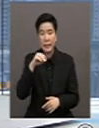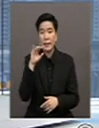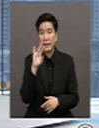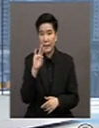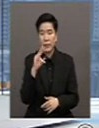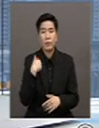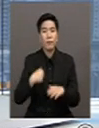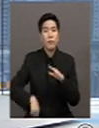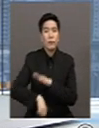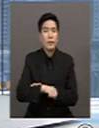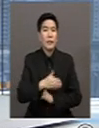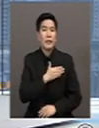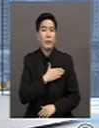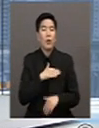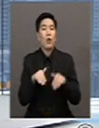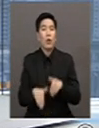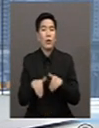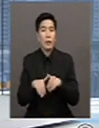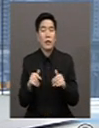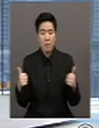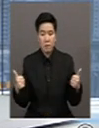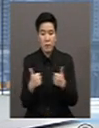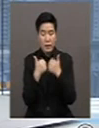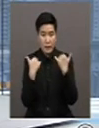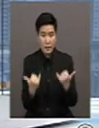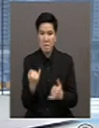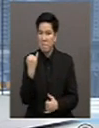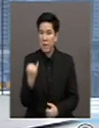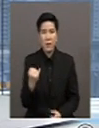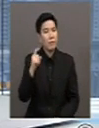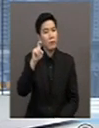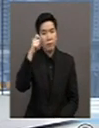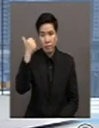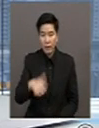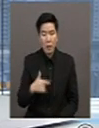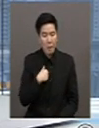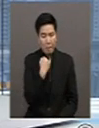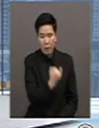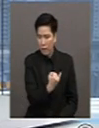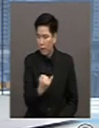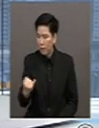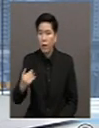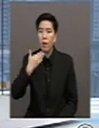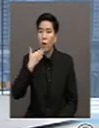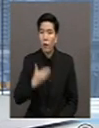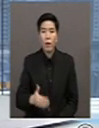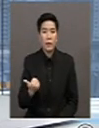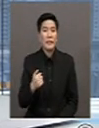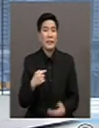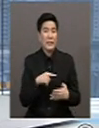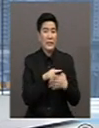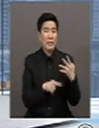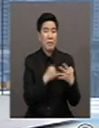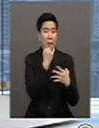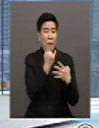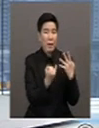ามต้อนรับทีมชาติออสเตรเลียด้วย ครับแล้วนัดนี้แพ้ไม่ได้แล้วล่ะครับเพราะว่าเราแพ้กับคู่แข่งมา4นัดร